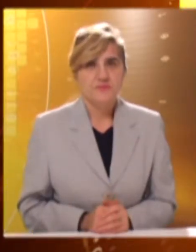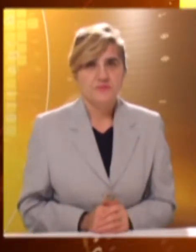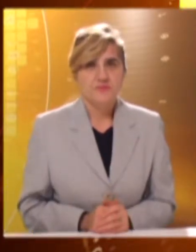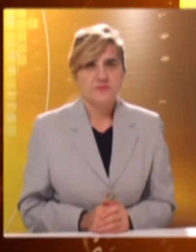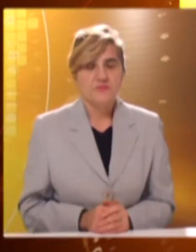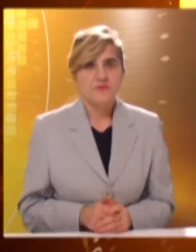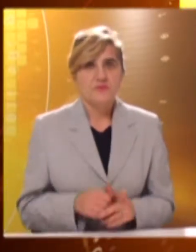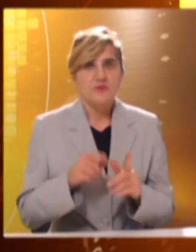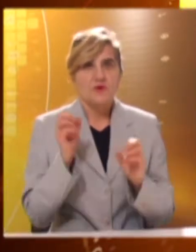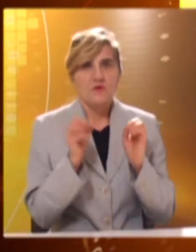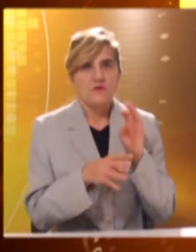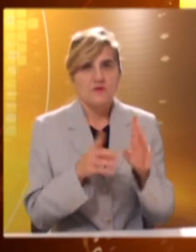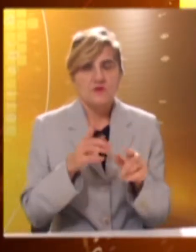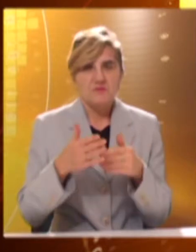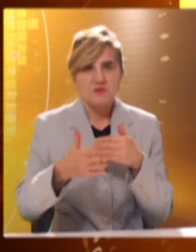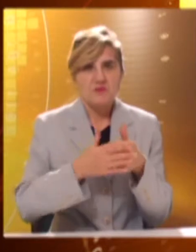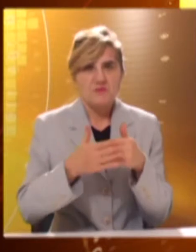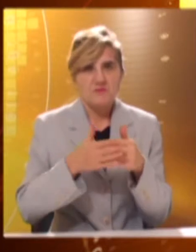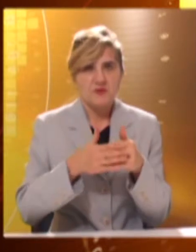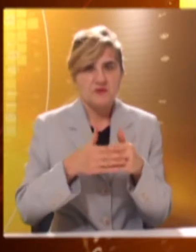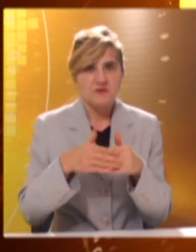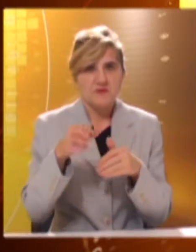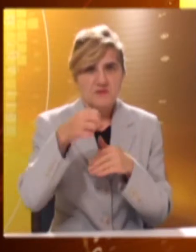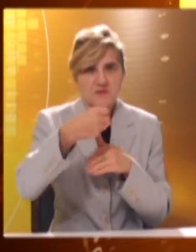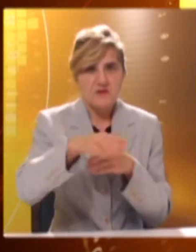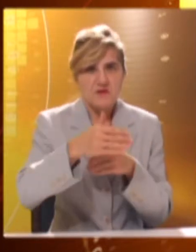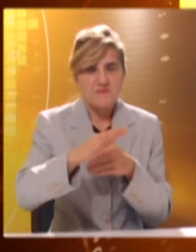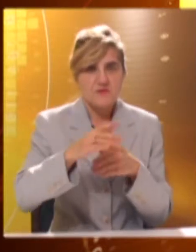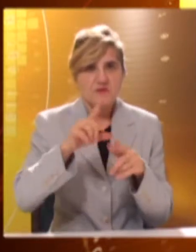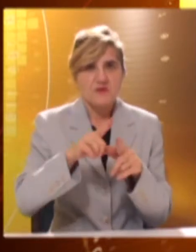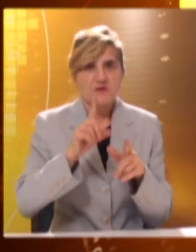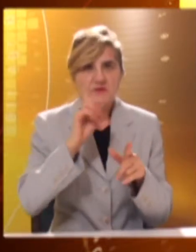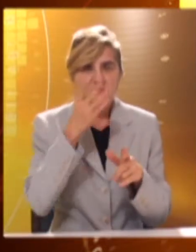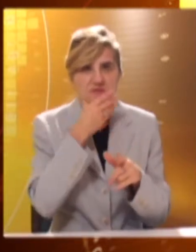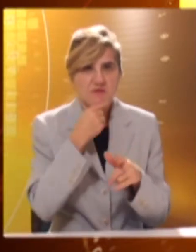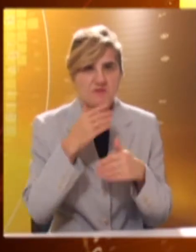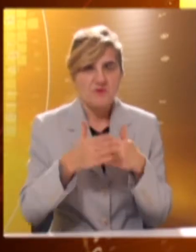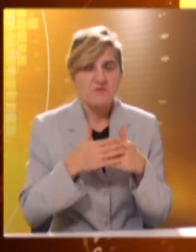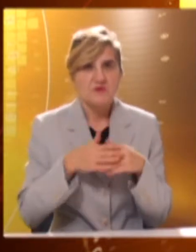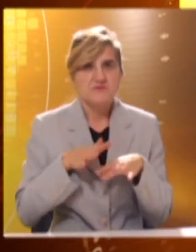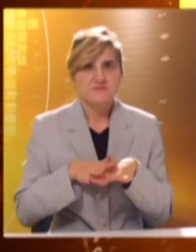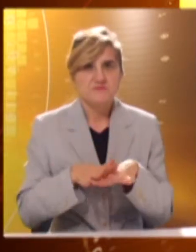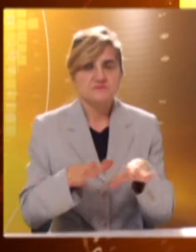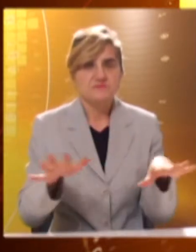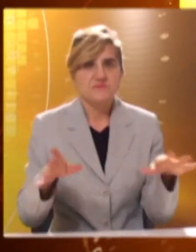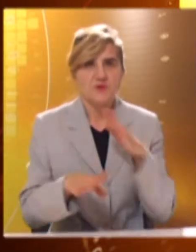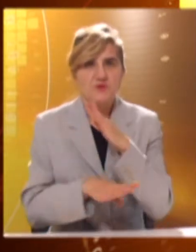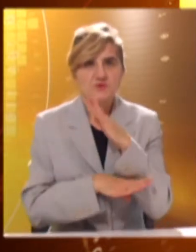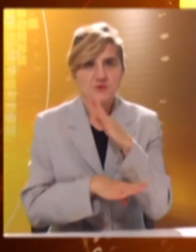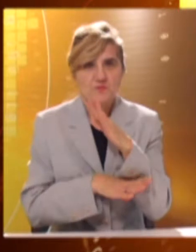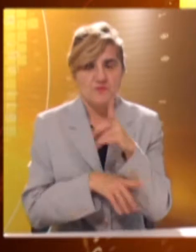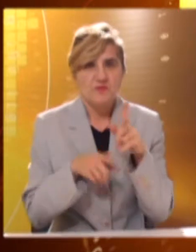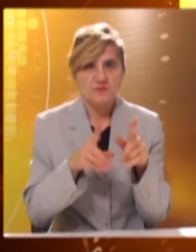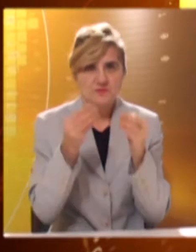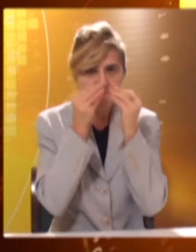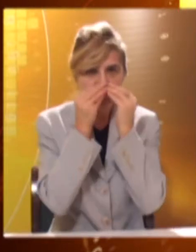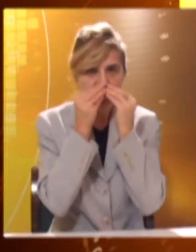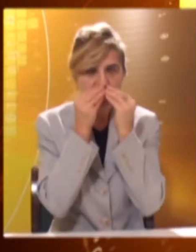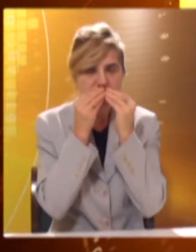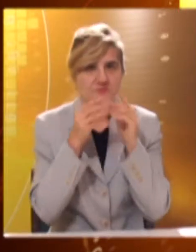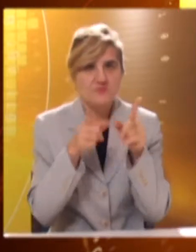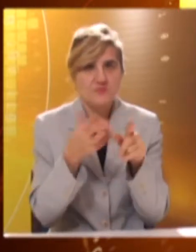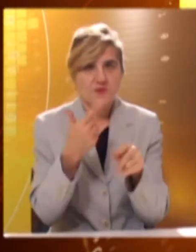Nepropisno odlaganje otpada pored kontejnera na Kelebi ugrožava okolinu, preti da se proširi u šumu i širi nesnosan smrad. Ovaj problem datira